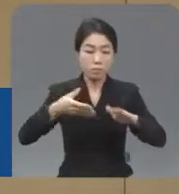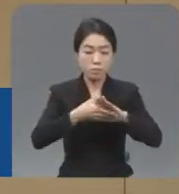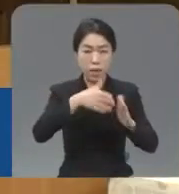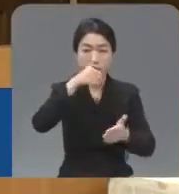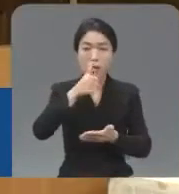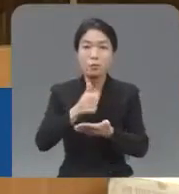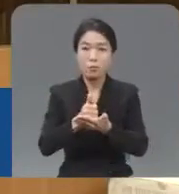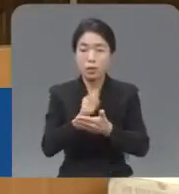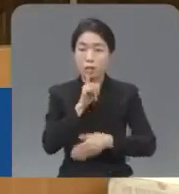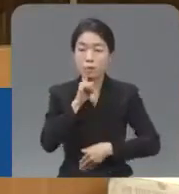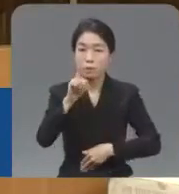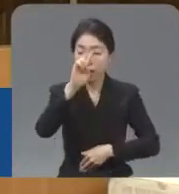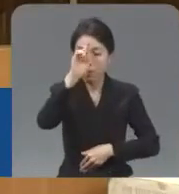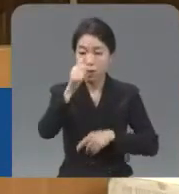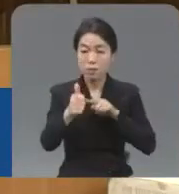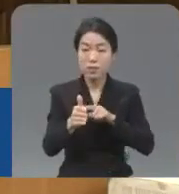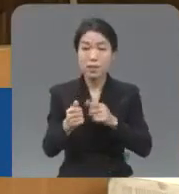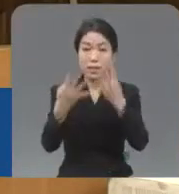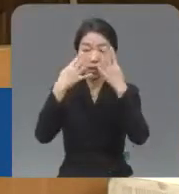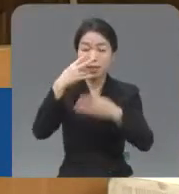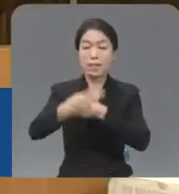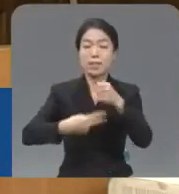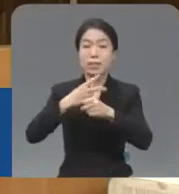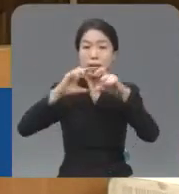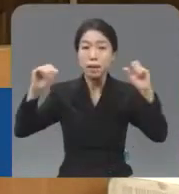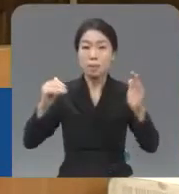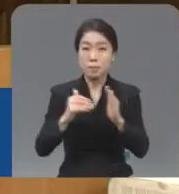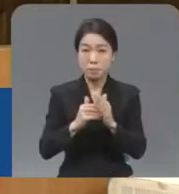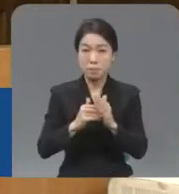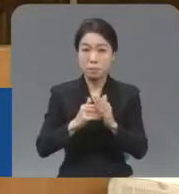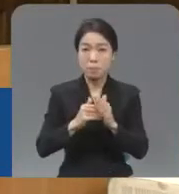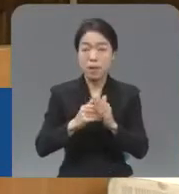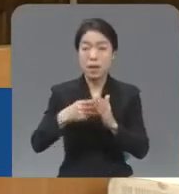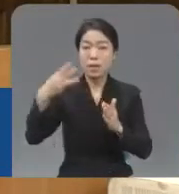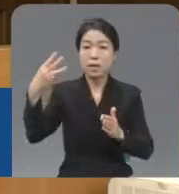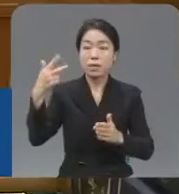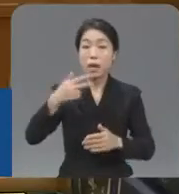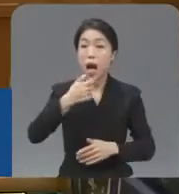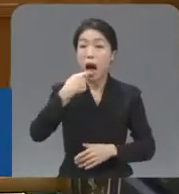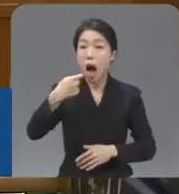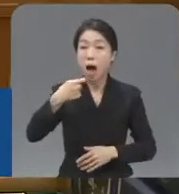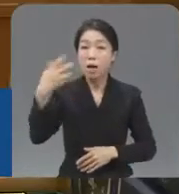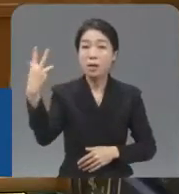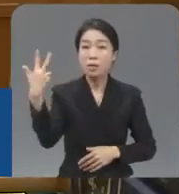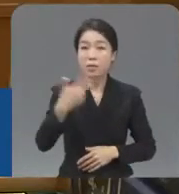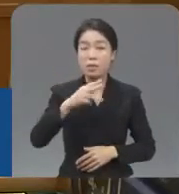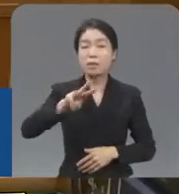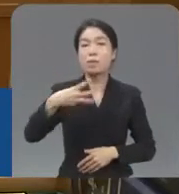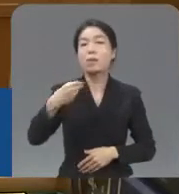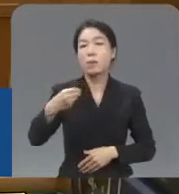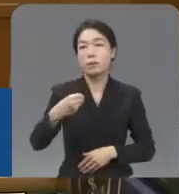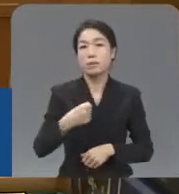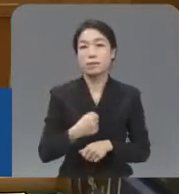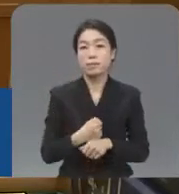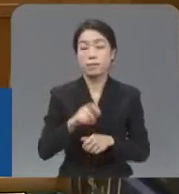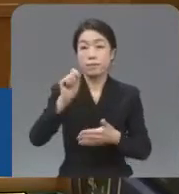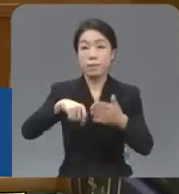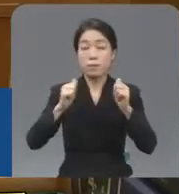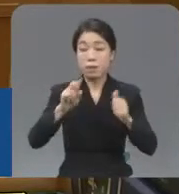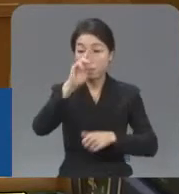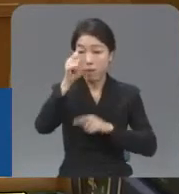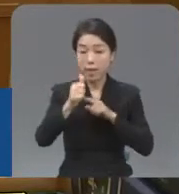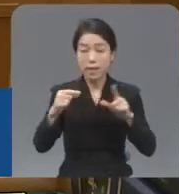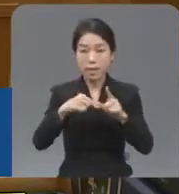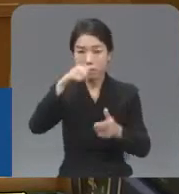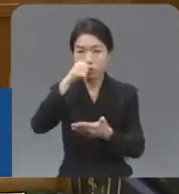등의 혐의로 기소된 박모 씨에게 징역 2년을 선고하고 7,300여만 원을 추징했습니다. 재판부는 박 씨의